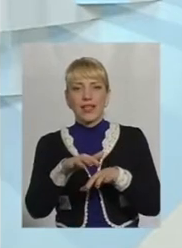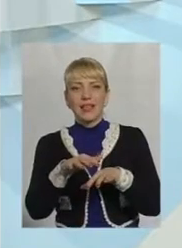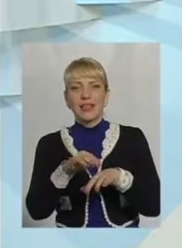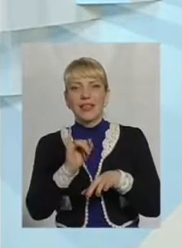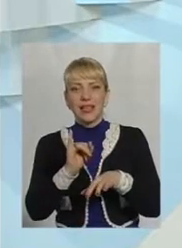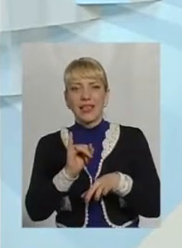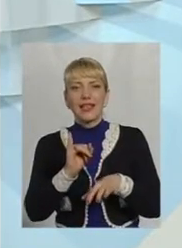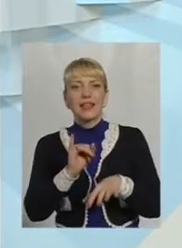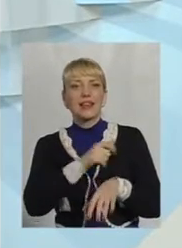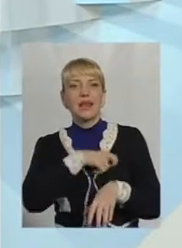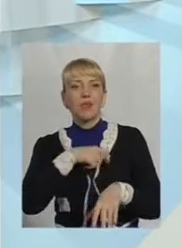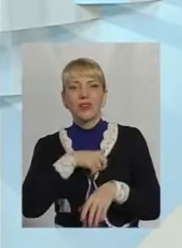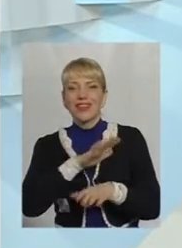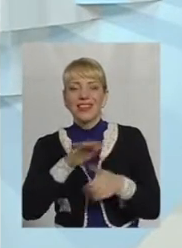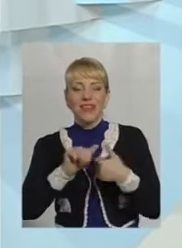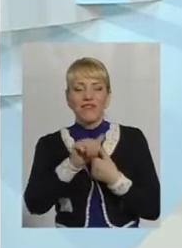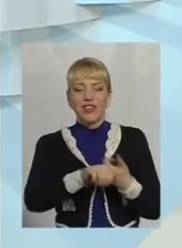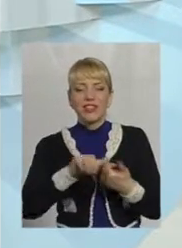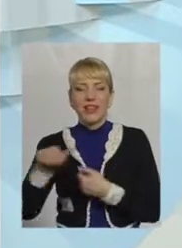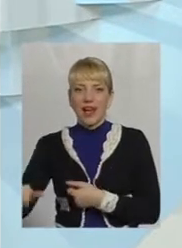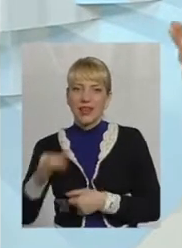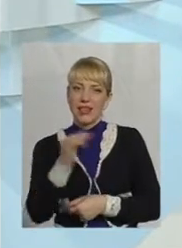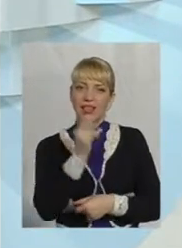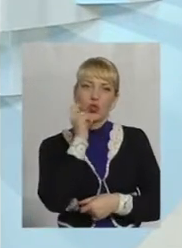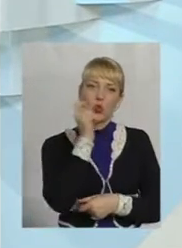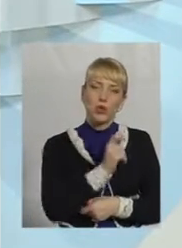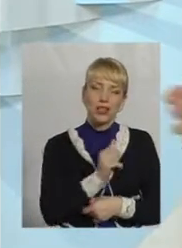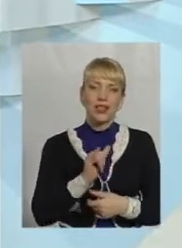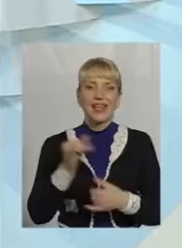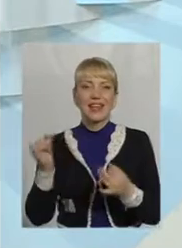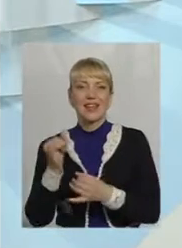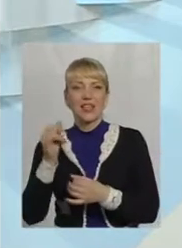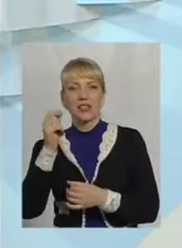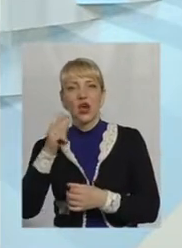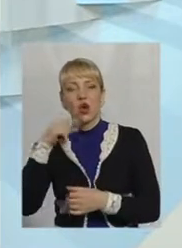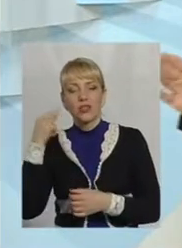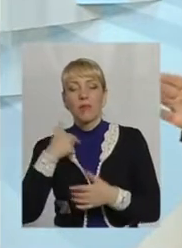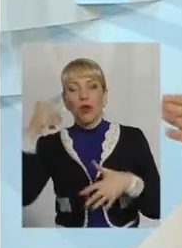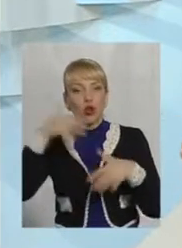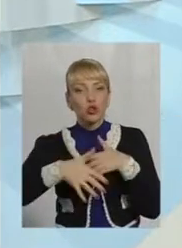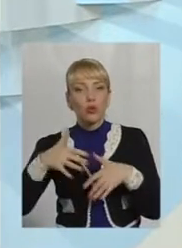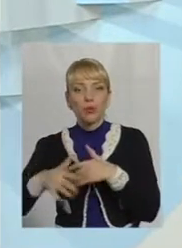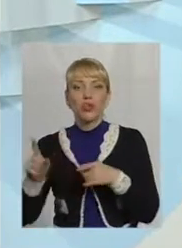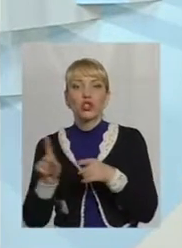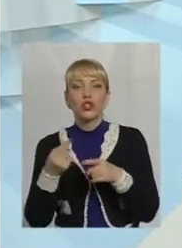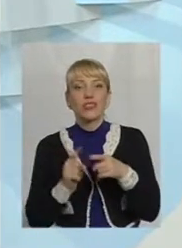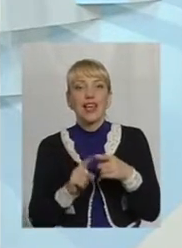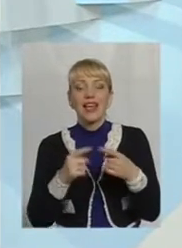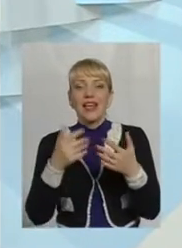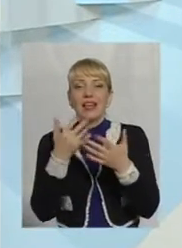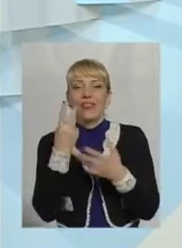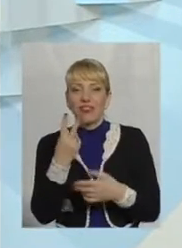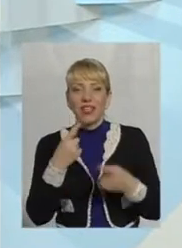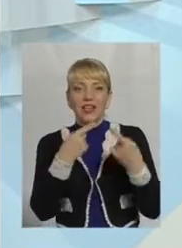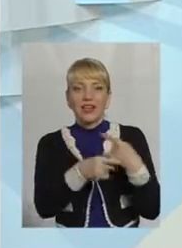відділяли інтерес України від інтересу Росії. Не розуміли, що це вже дві різні країни із двома різними політичними системами